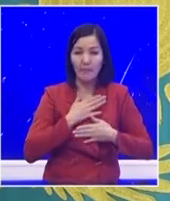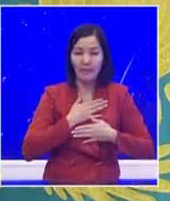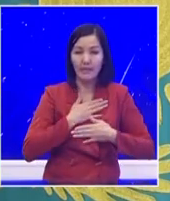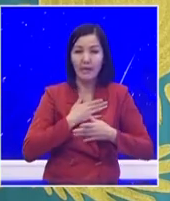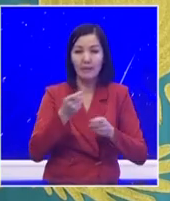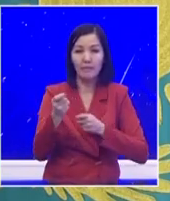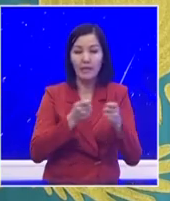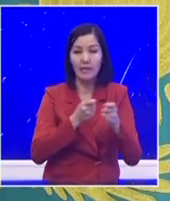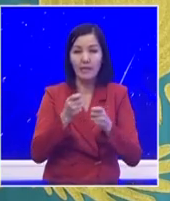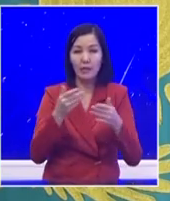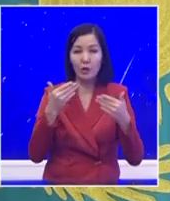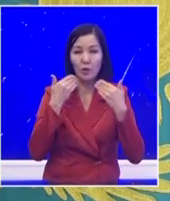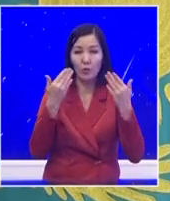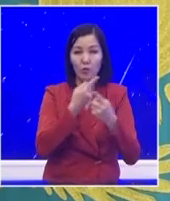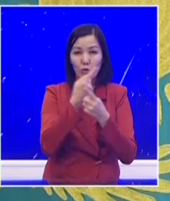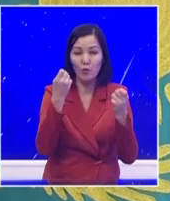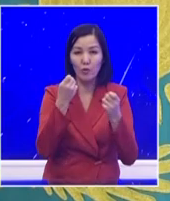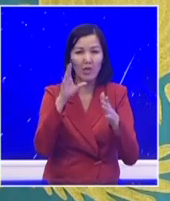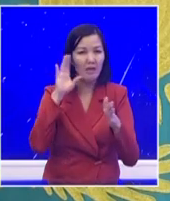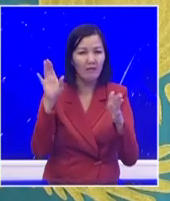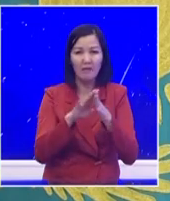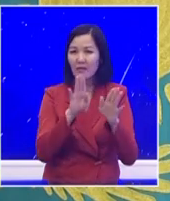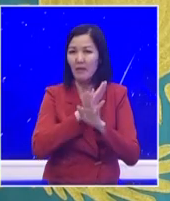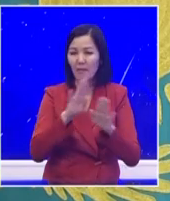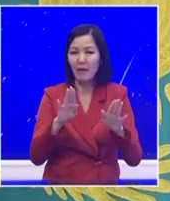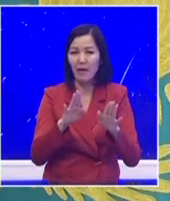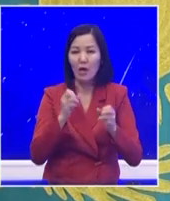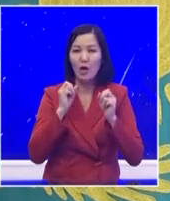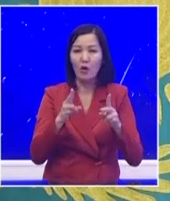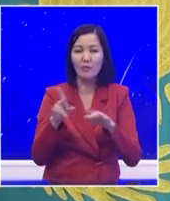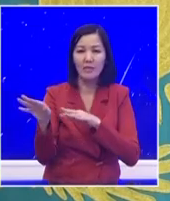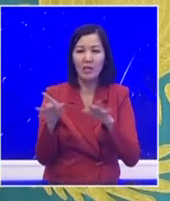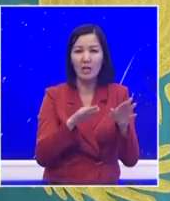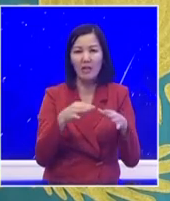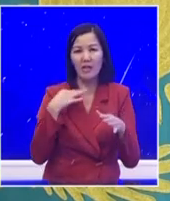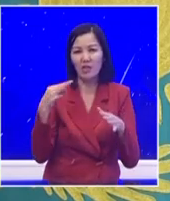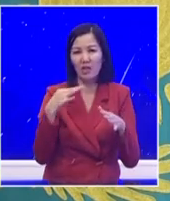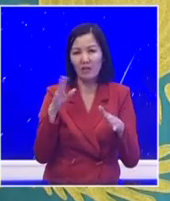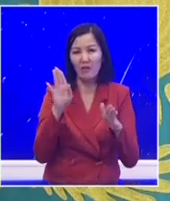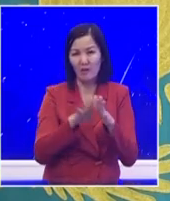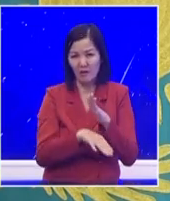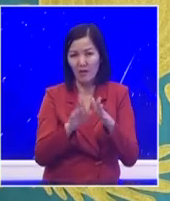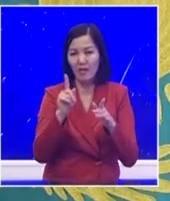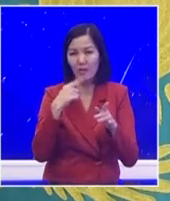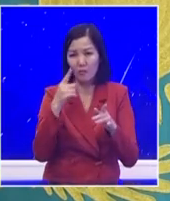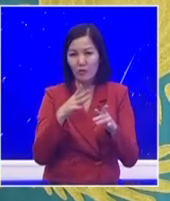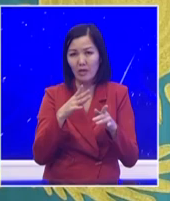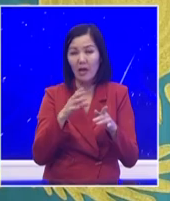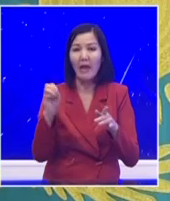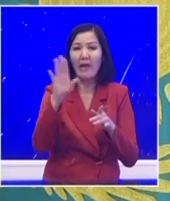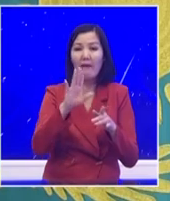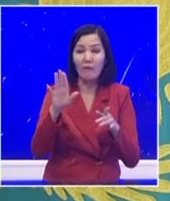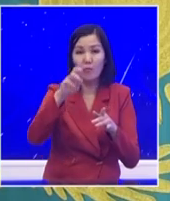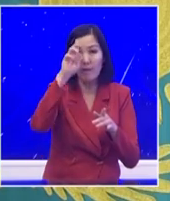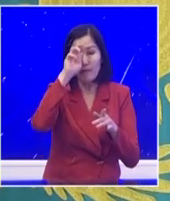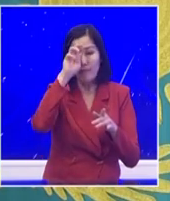биліктің үндеуіне құлақ аспай, қауіпсіздік шараларына жеңіл желпі қараған бірқатар Еуропа